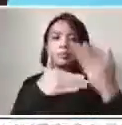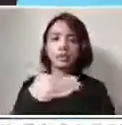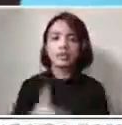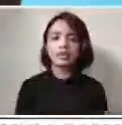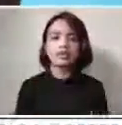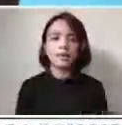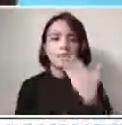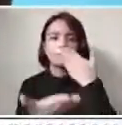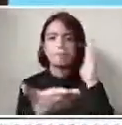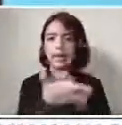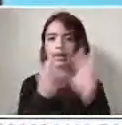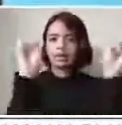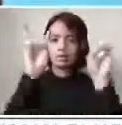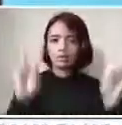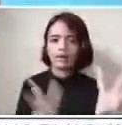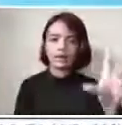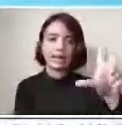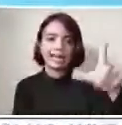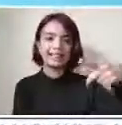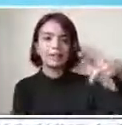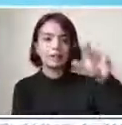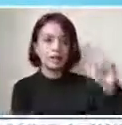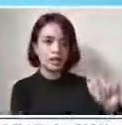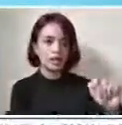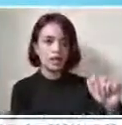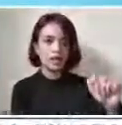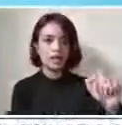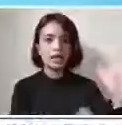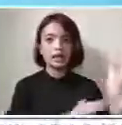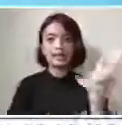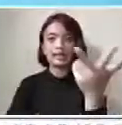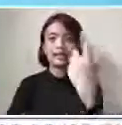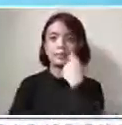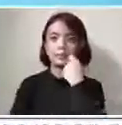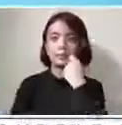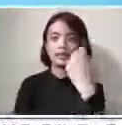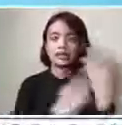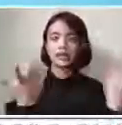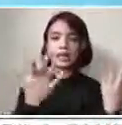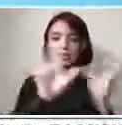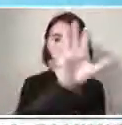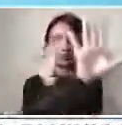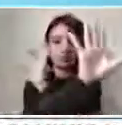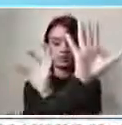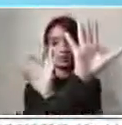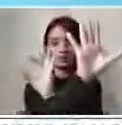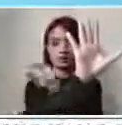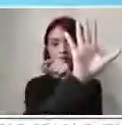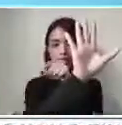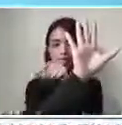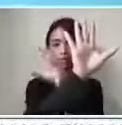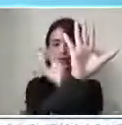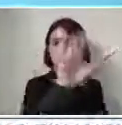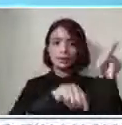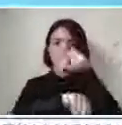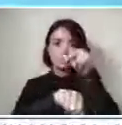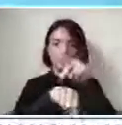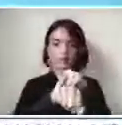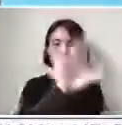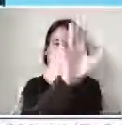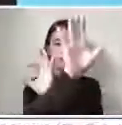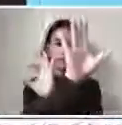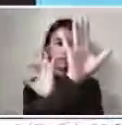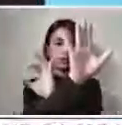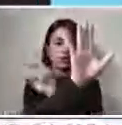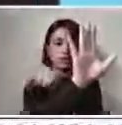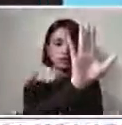Pampanga, Bulacan, ganun din sa Cavite, Batangas at Rizal, Mindoro Provinces, ganun din dito sa Palawan. Samantalang magiging maulap